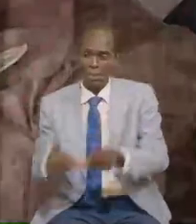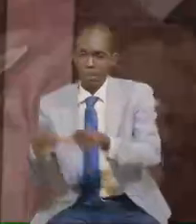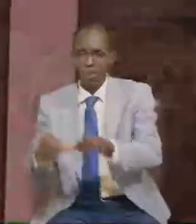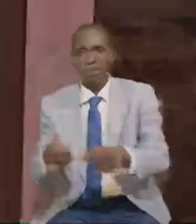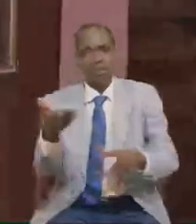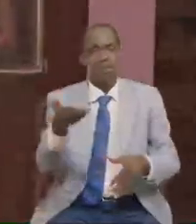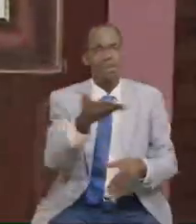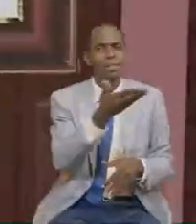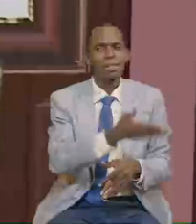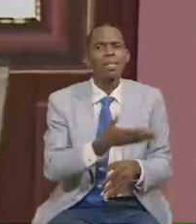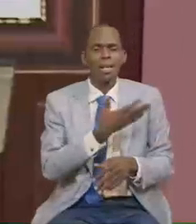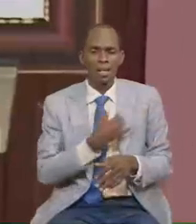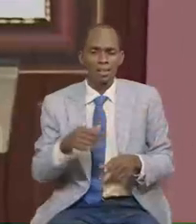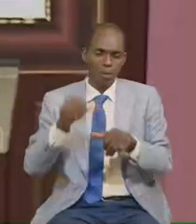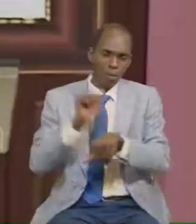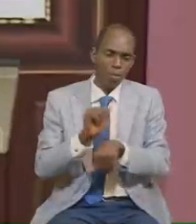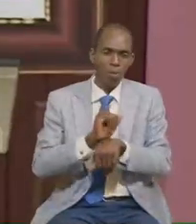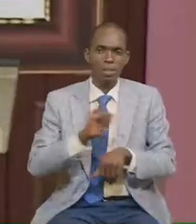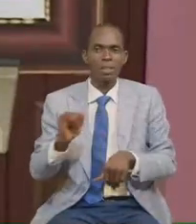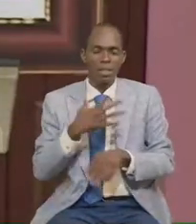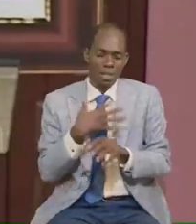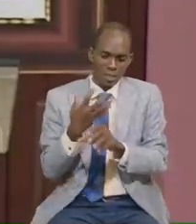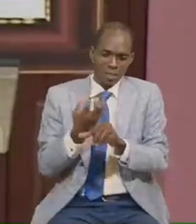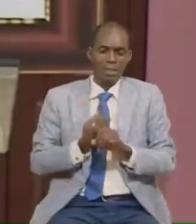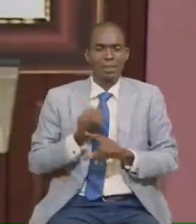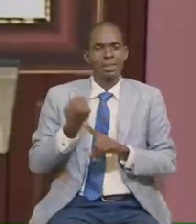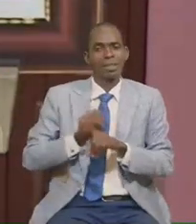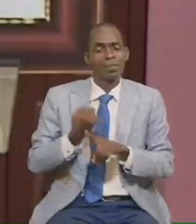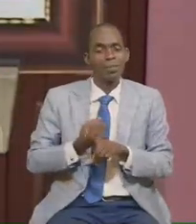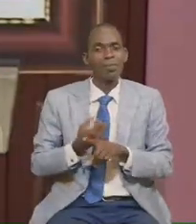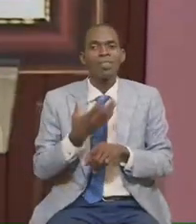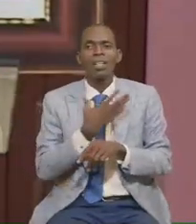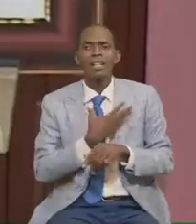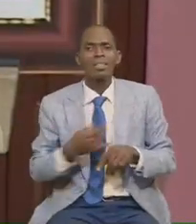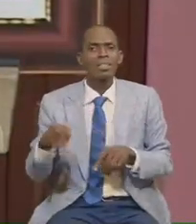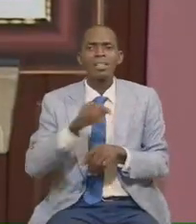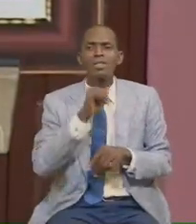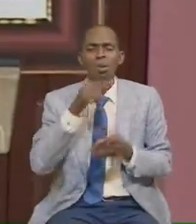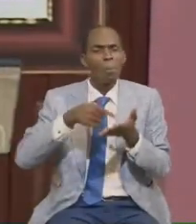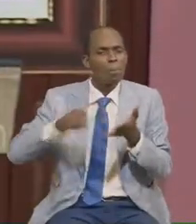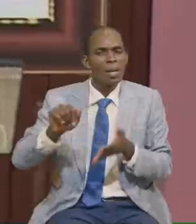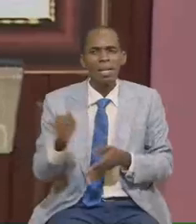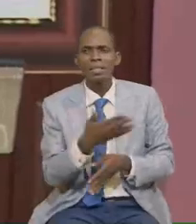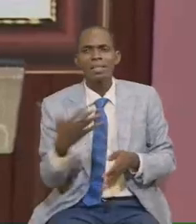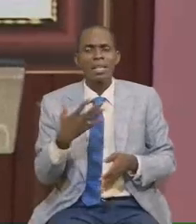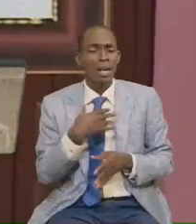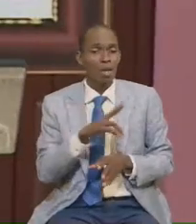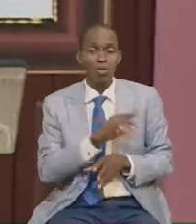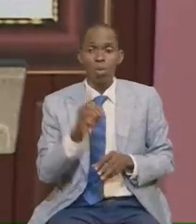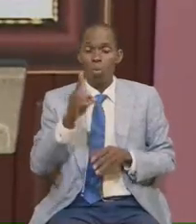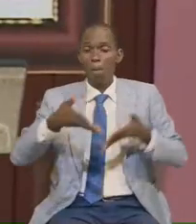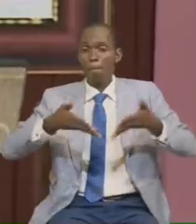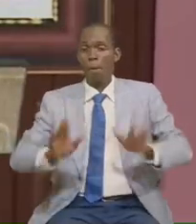Et il travaille et gagne un salaire. Et il ne paye aucun loyer. Et personne ne les met